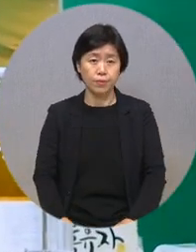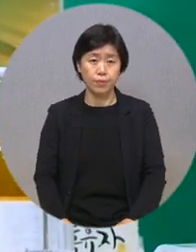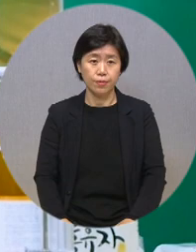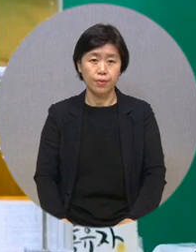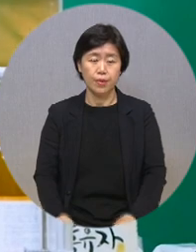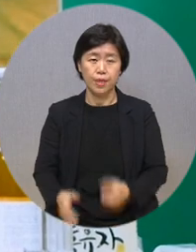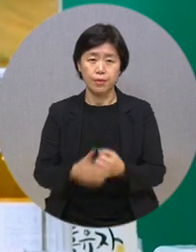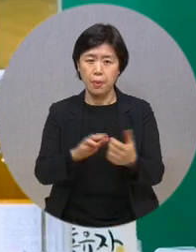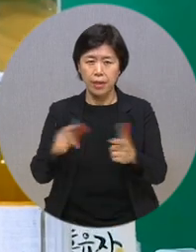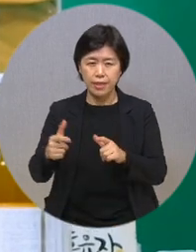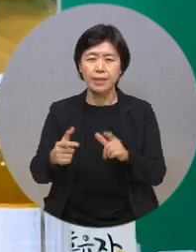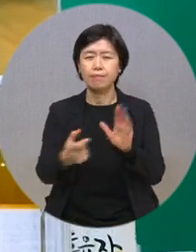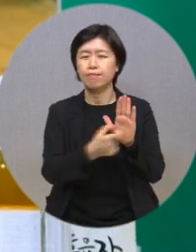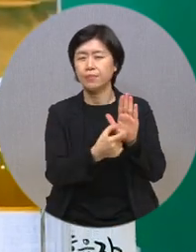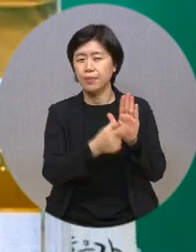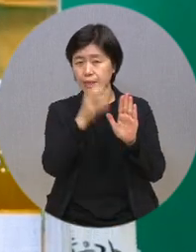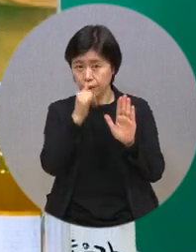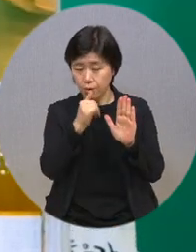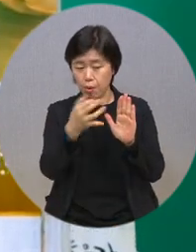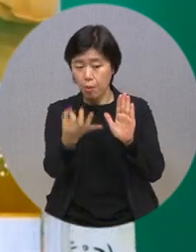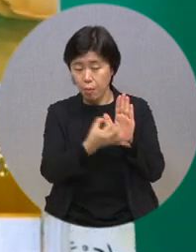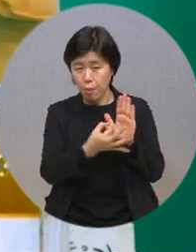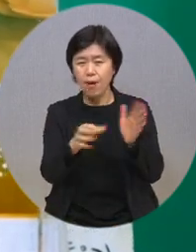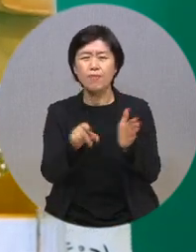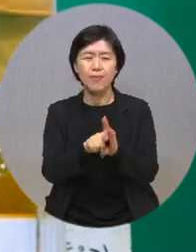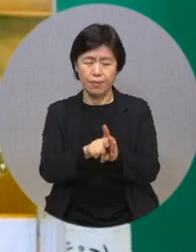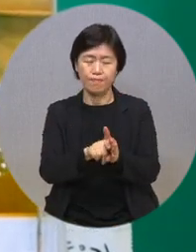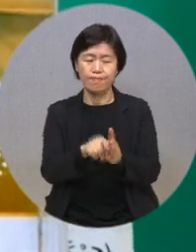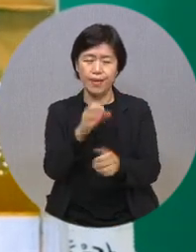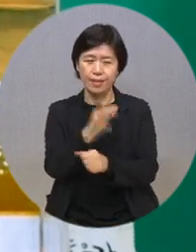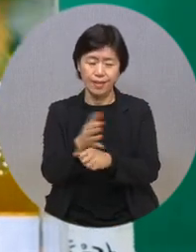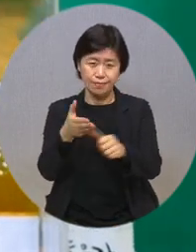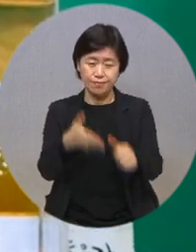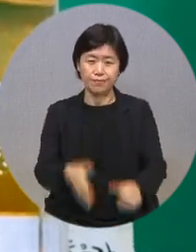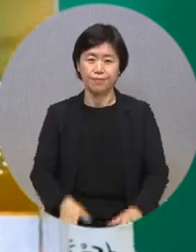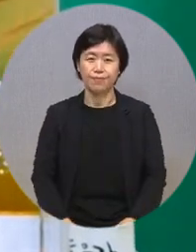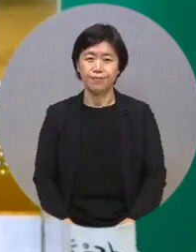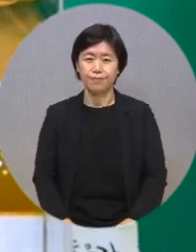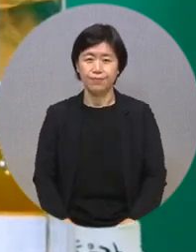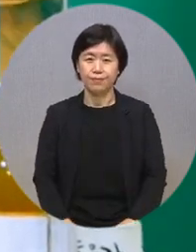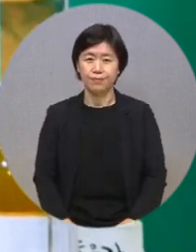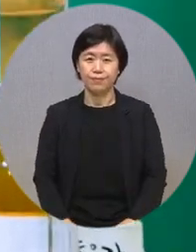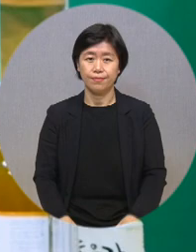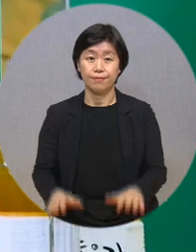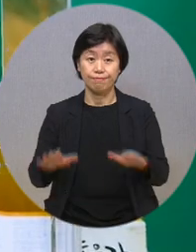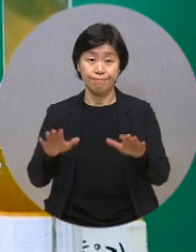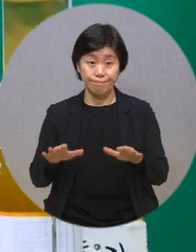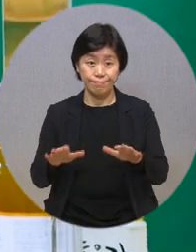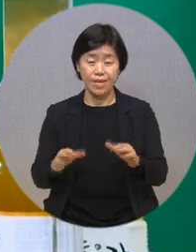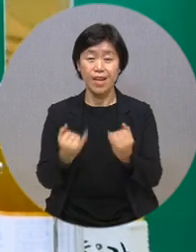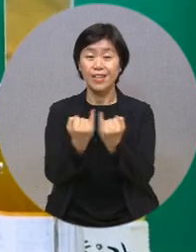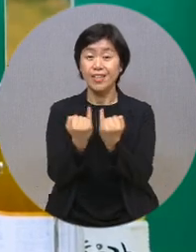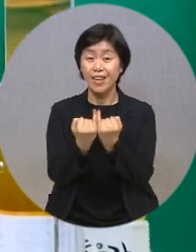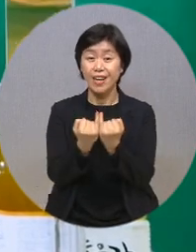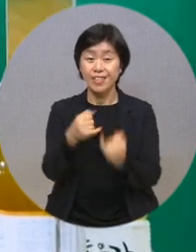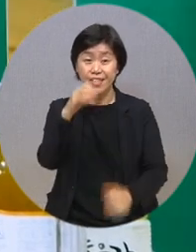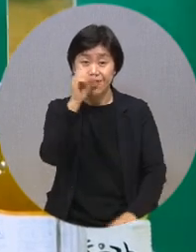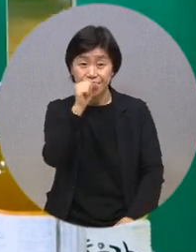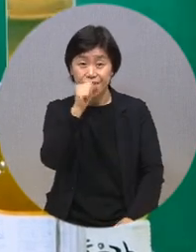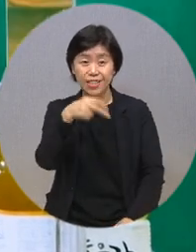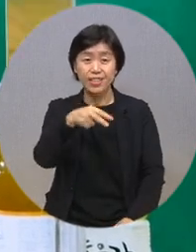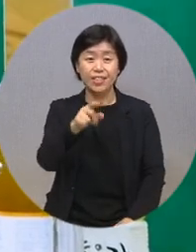된 제품인 만큼 여러분들께서 믿고 남도장터에서 구입하시면 좋을 것 같습니다. 자, 이번에는 여자한테